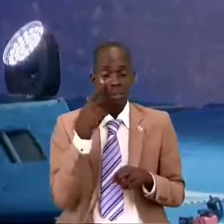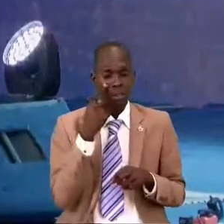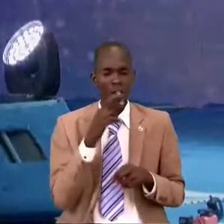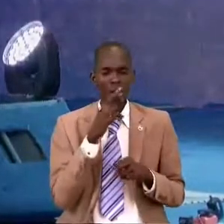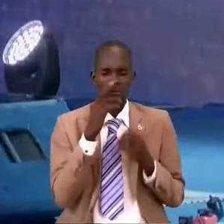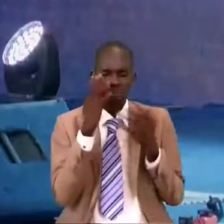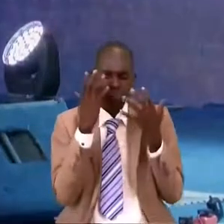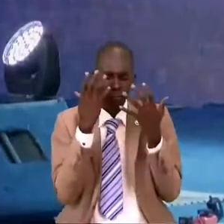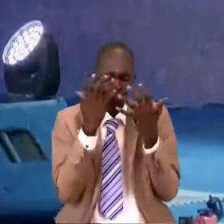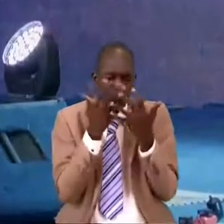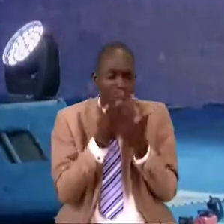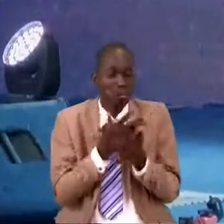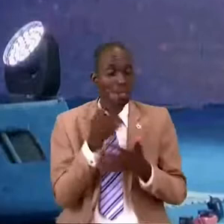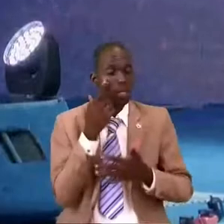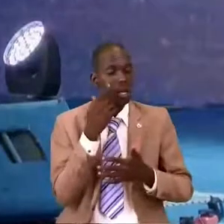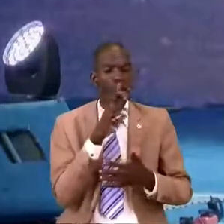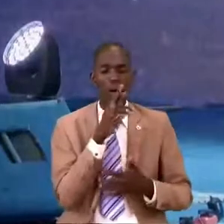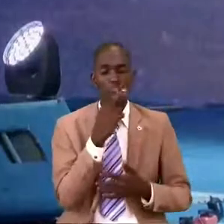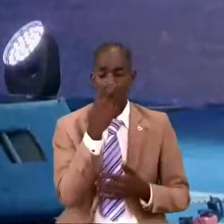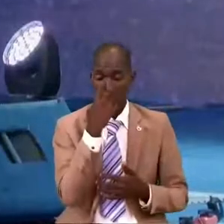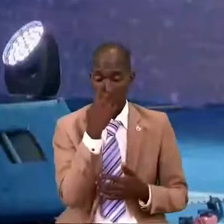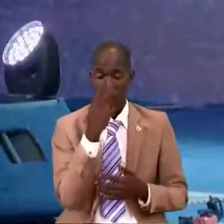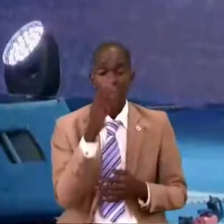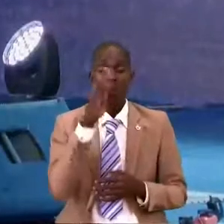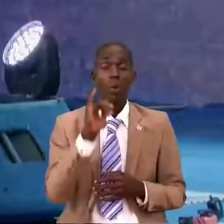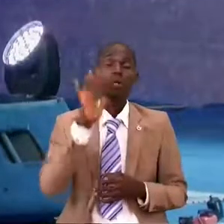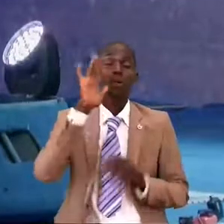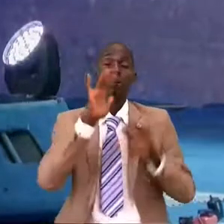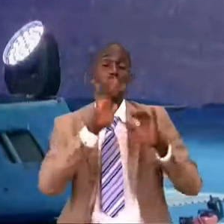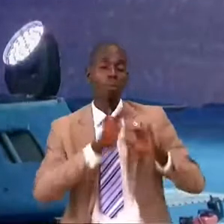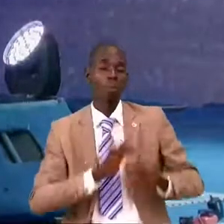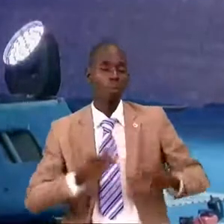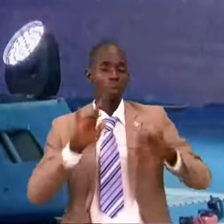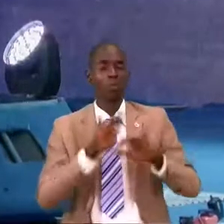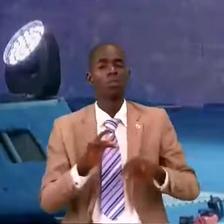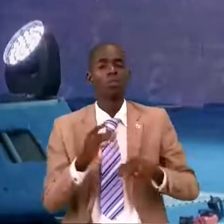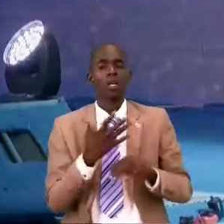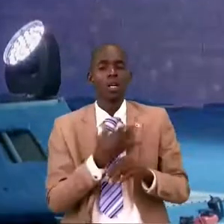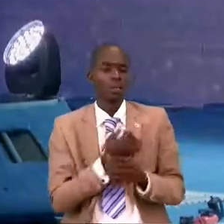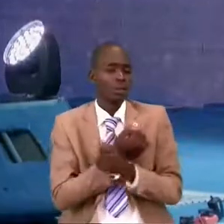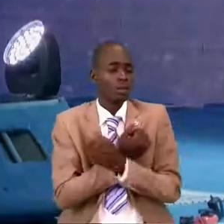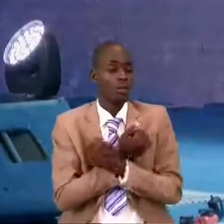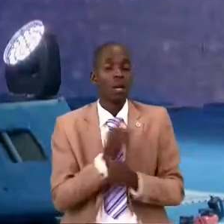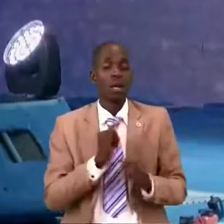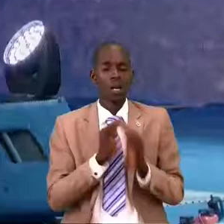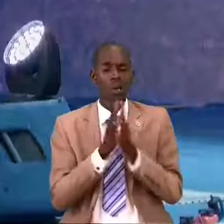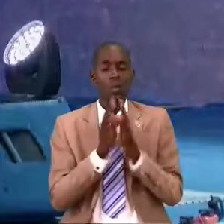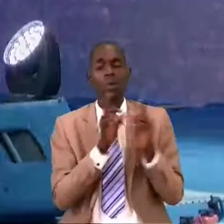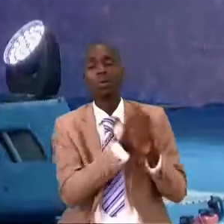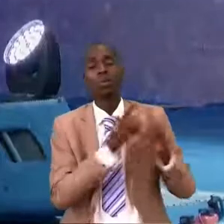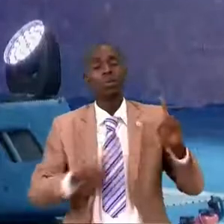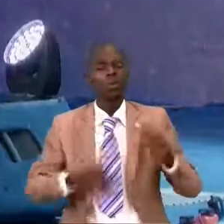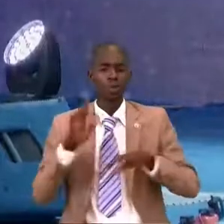Comme ta compassion, miséricorde, viens, touche ces yeux aveugles maintenant. Ouvre les yeux aveugles au nom